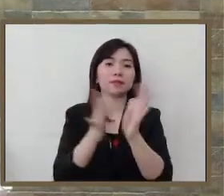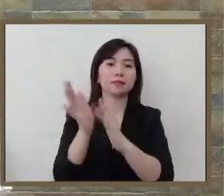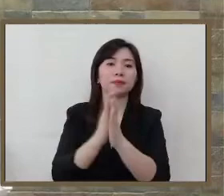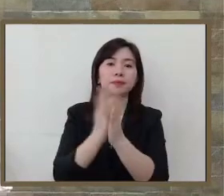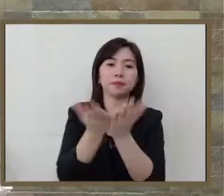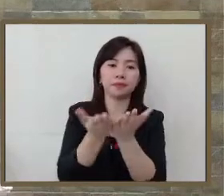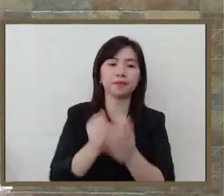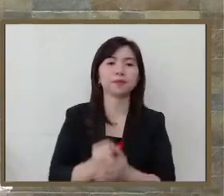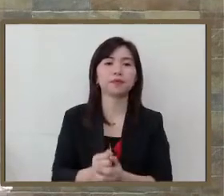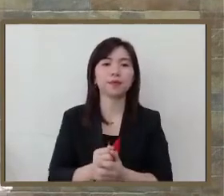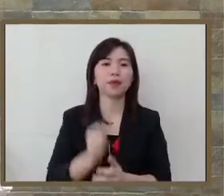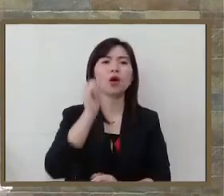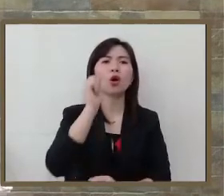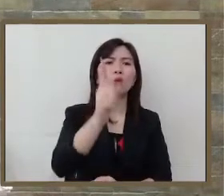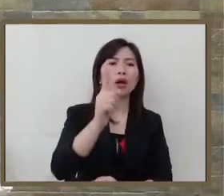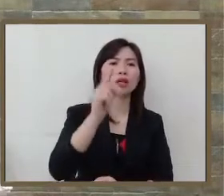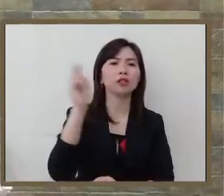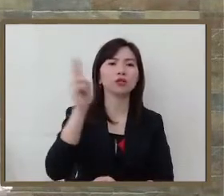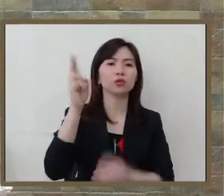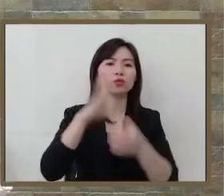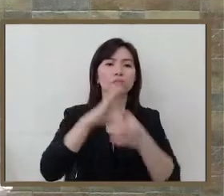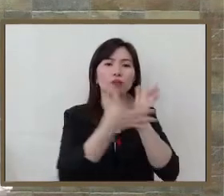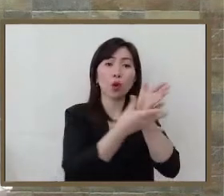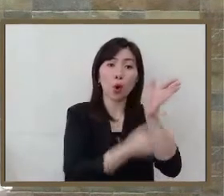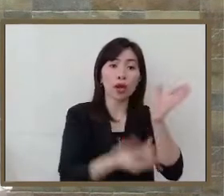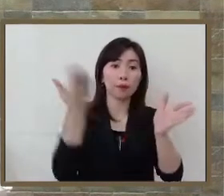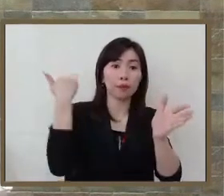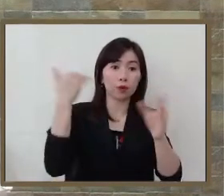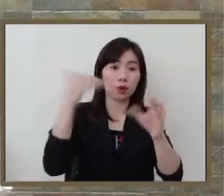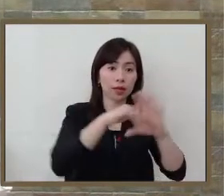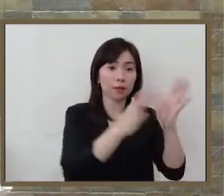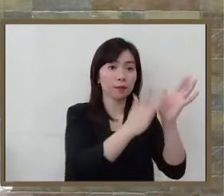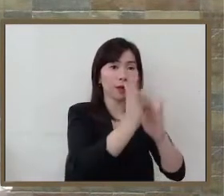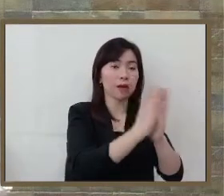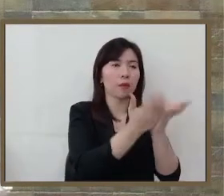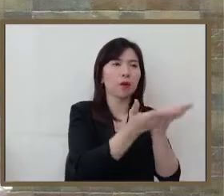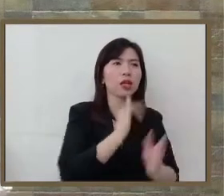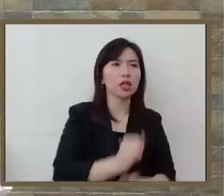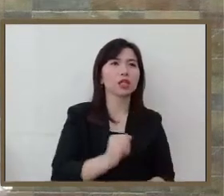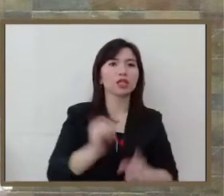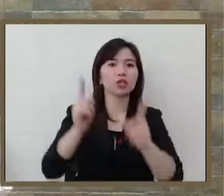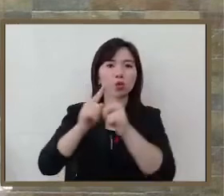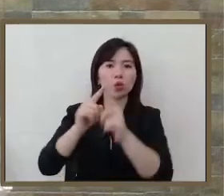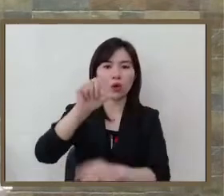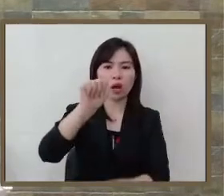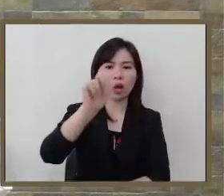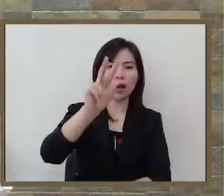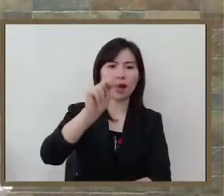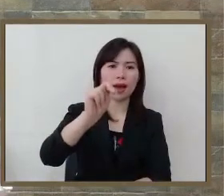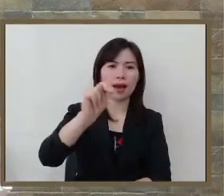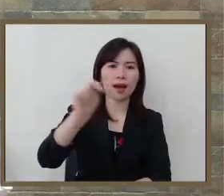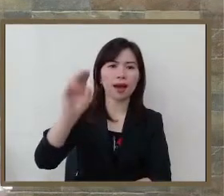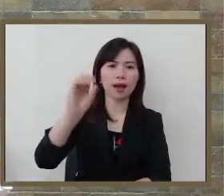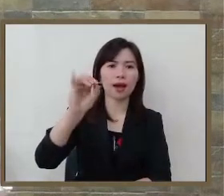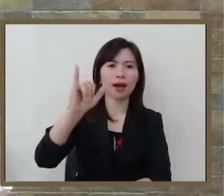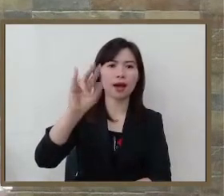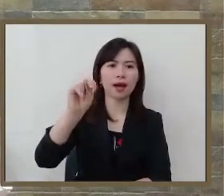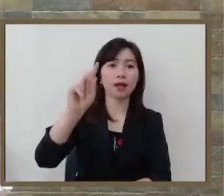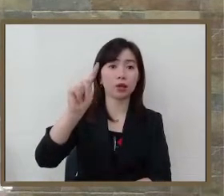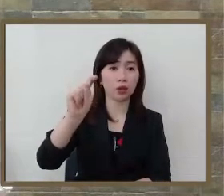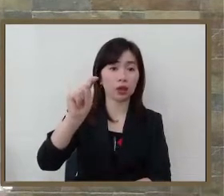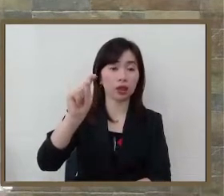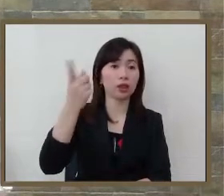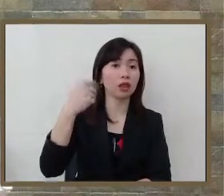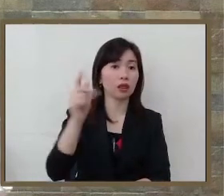to anoint the king. Yan ang gamit ng oil. Marami pa po. And what makes you different